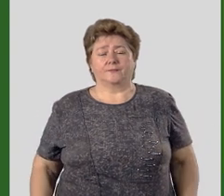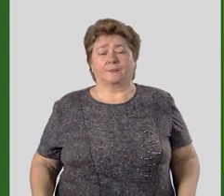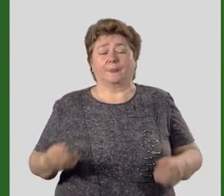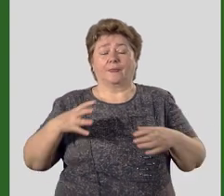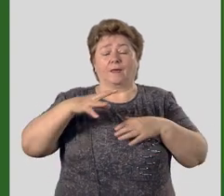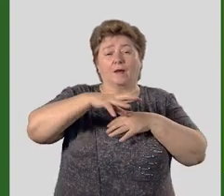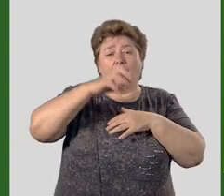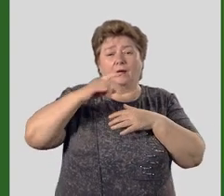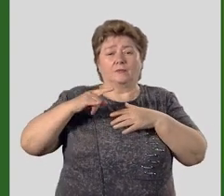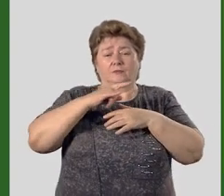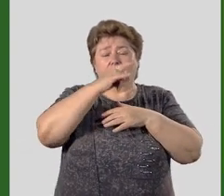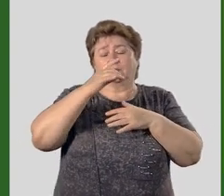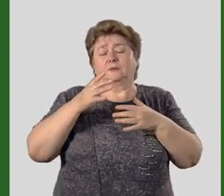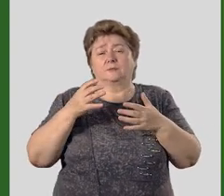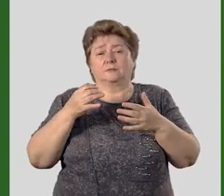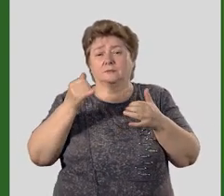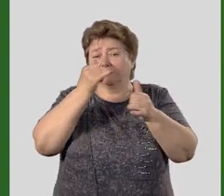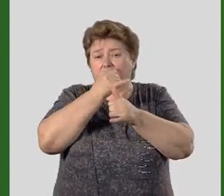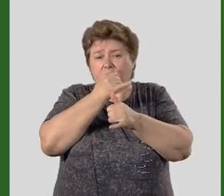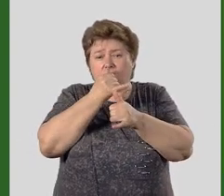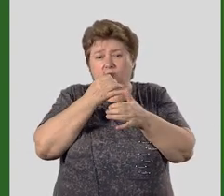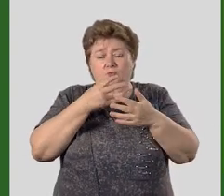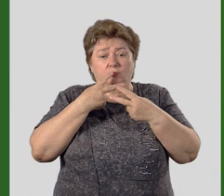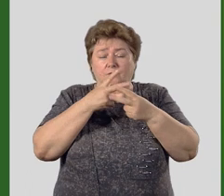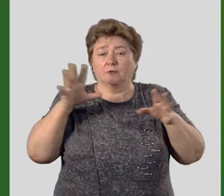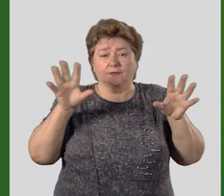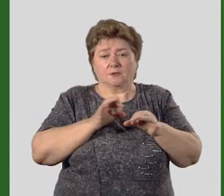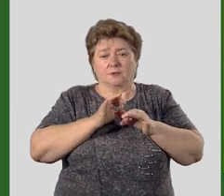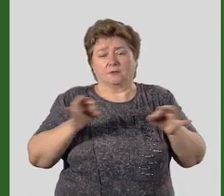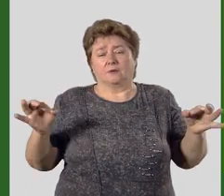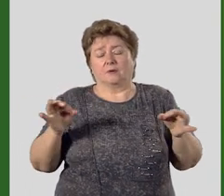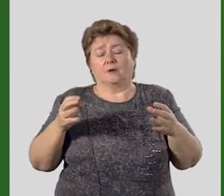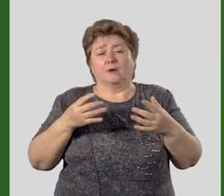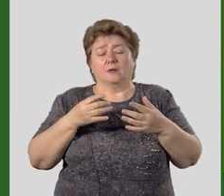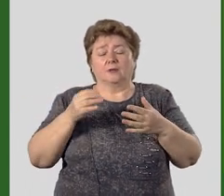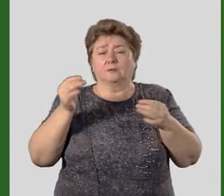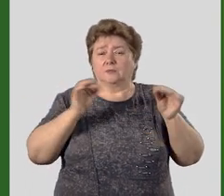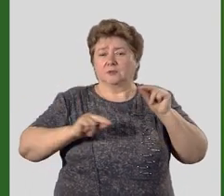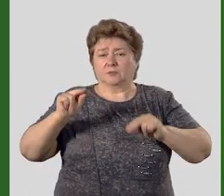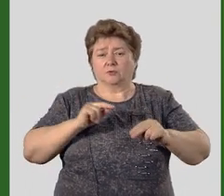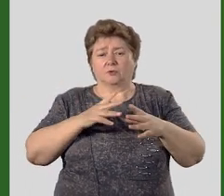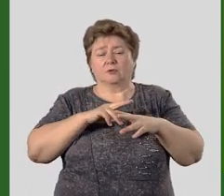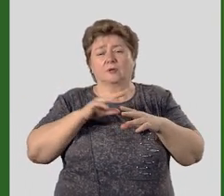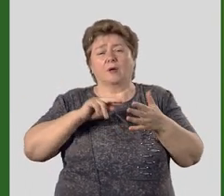На аэрофотоснимке мы не можем увидеть все предметы, изображенные на плане